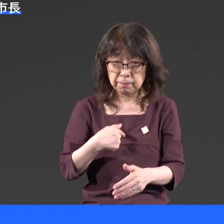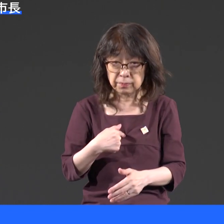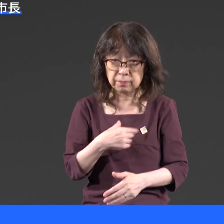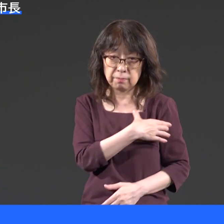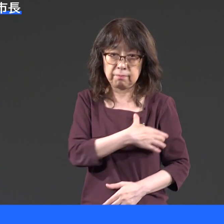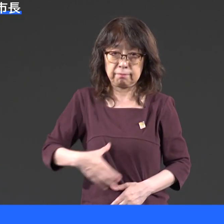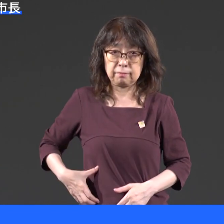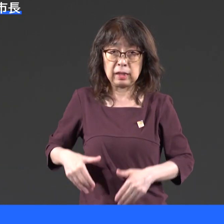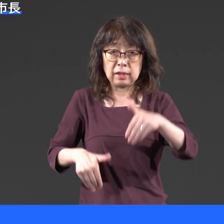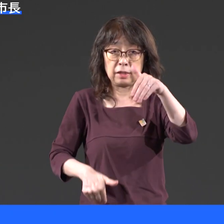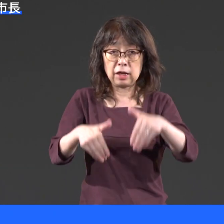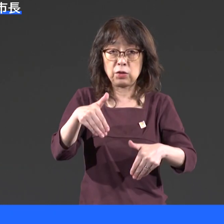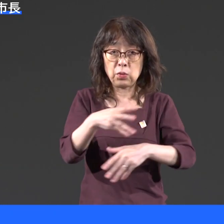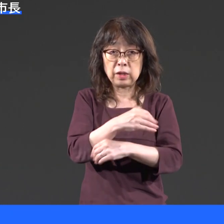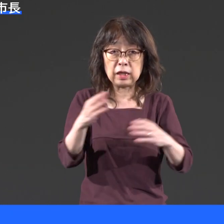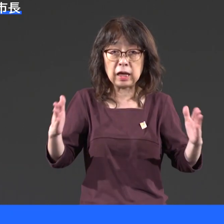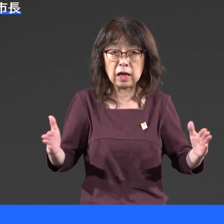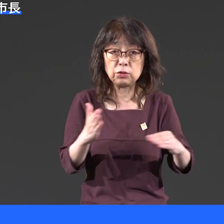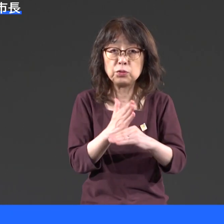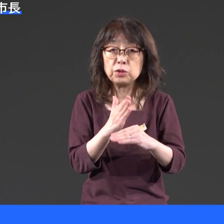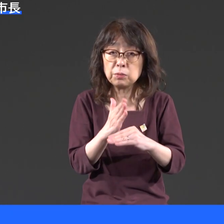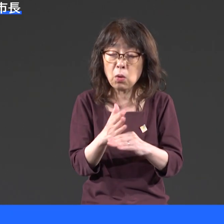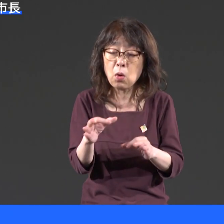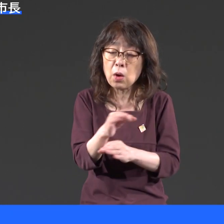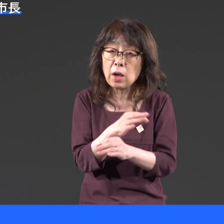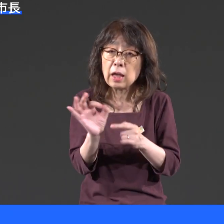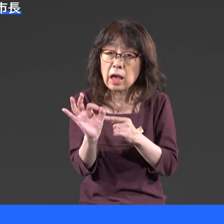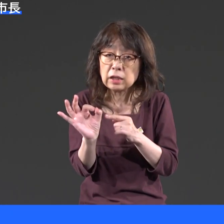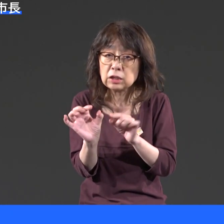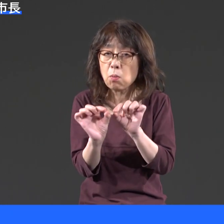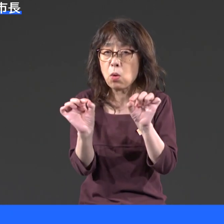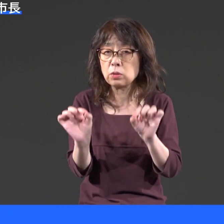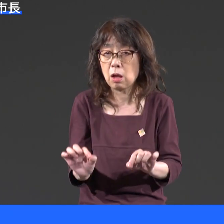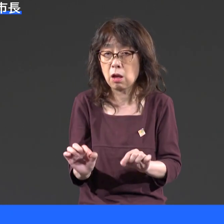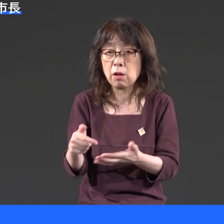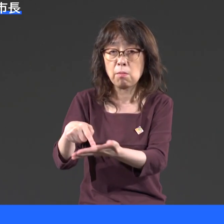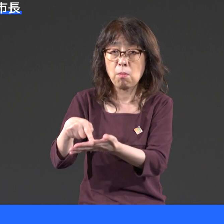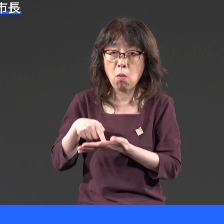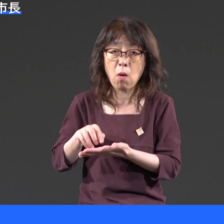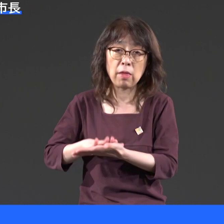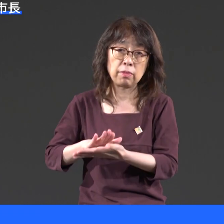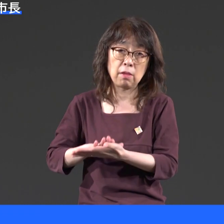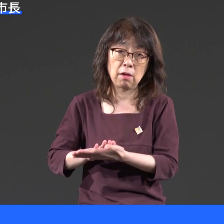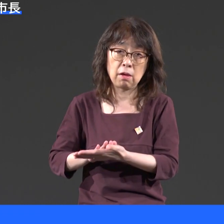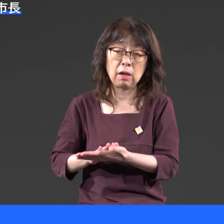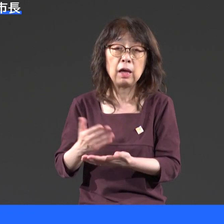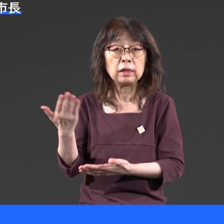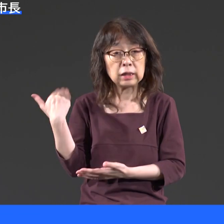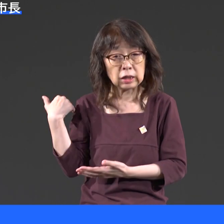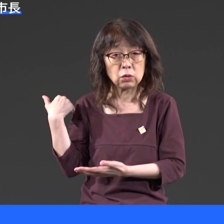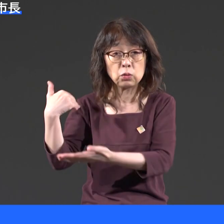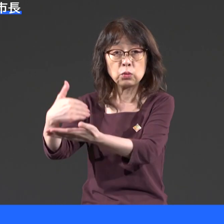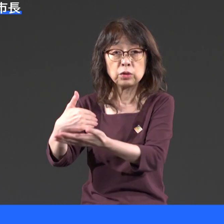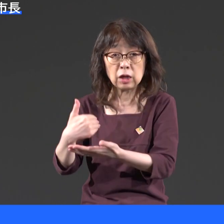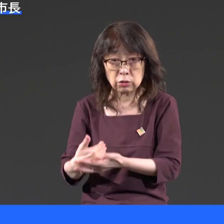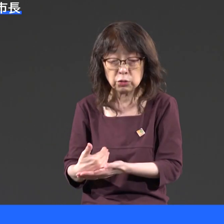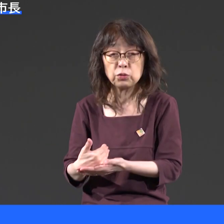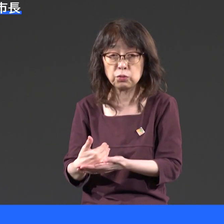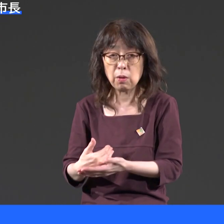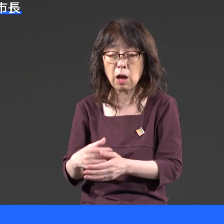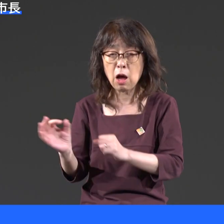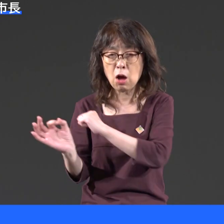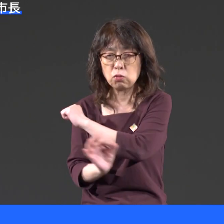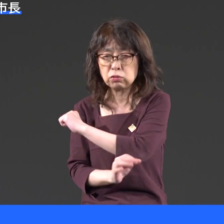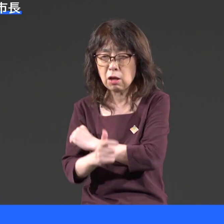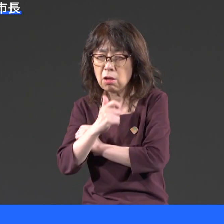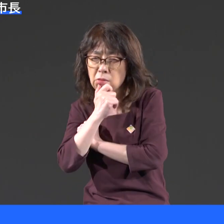をしたときにやっぱり経費の問題もありましたので、まあ、先ほど来出ております、まあ、こういう不正に対するクリーンな大会と合わせて、